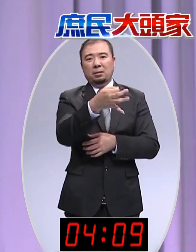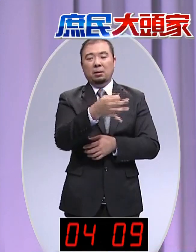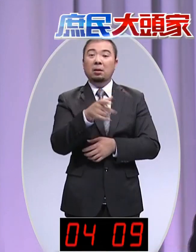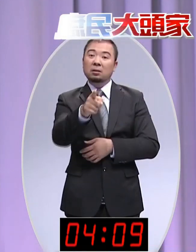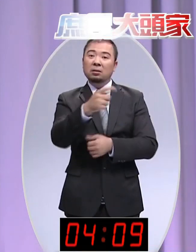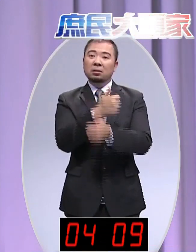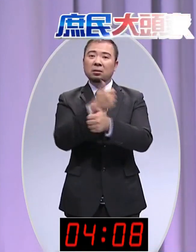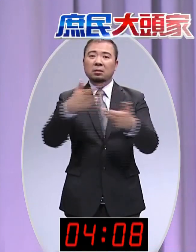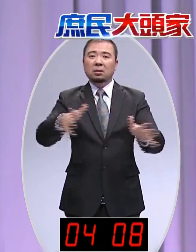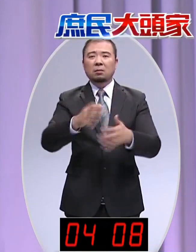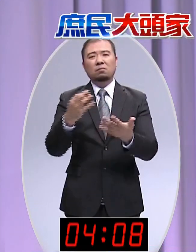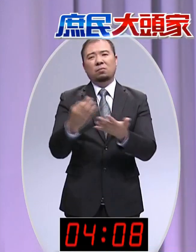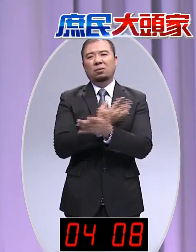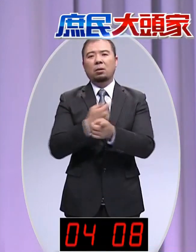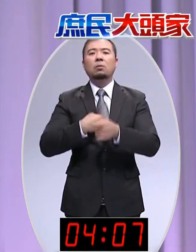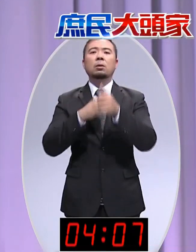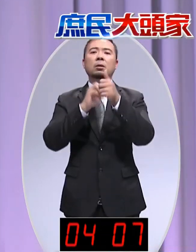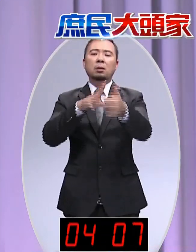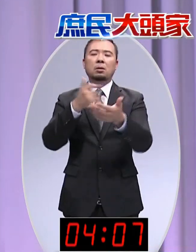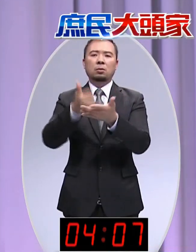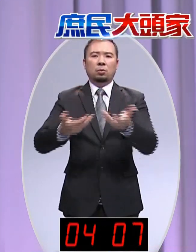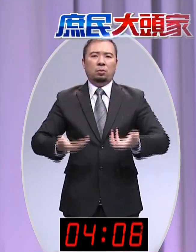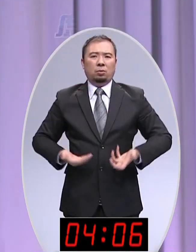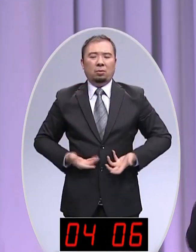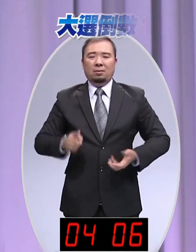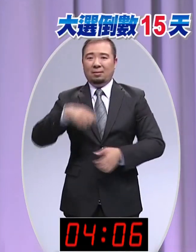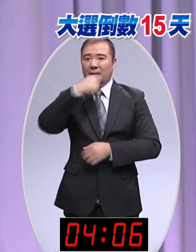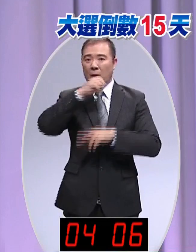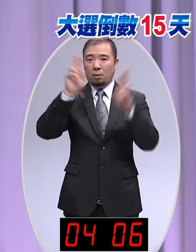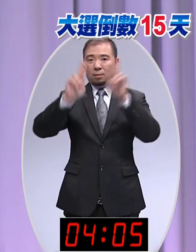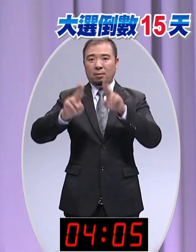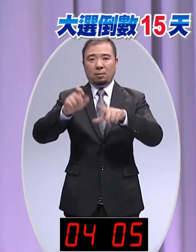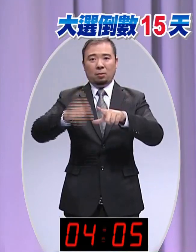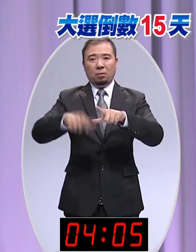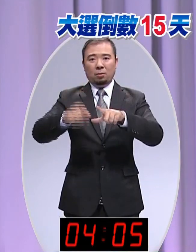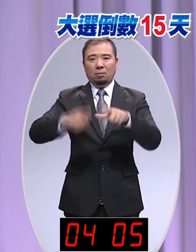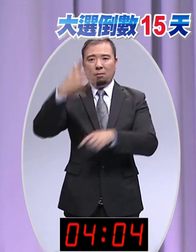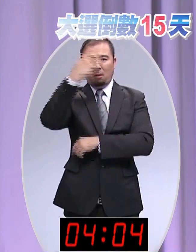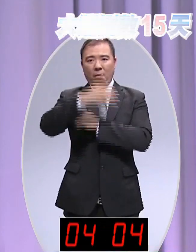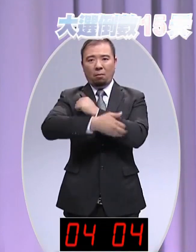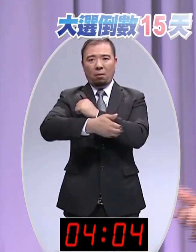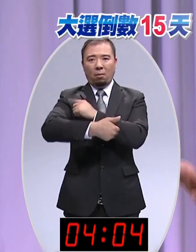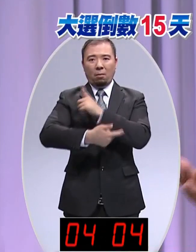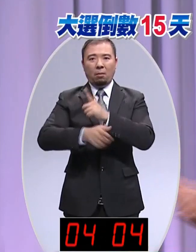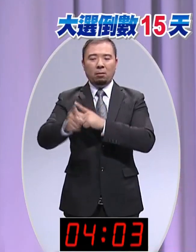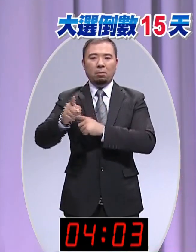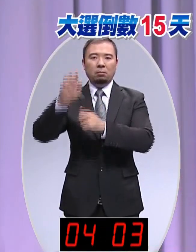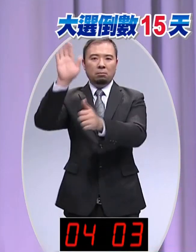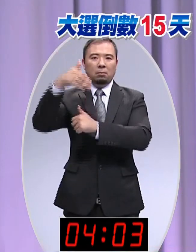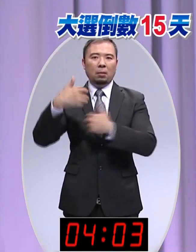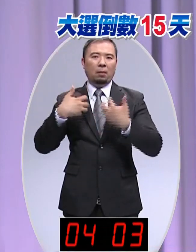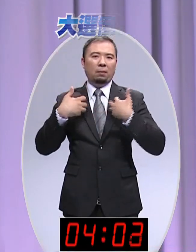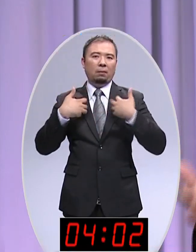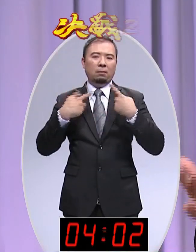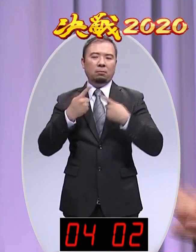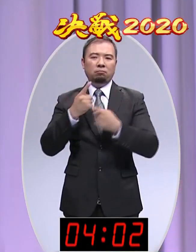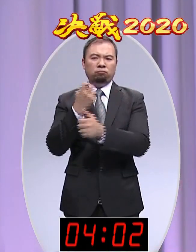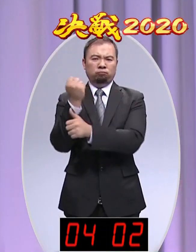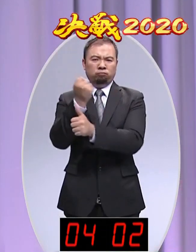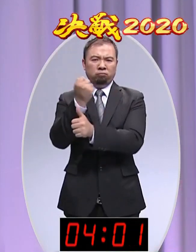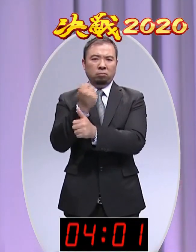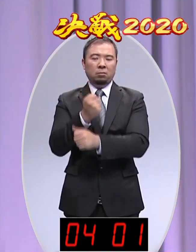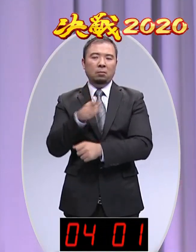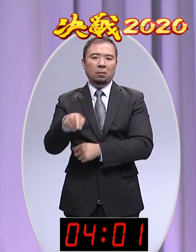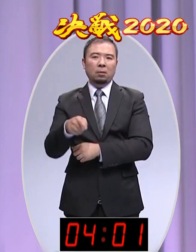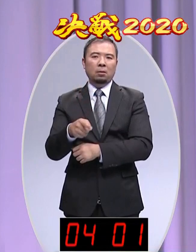告诉你，找退休台电的老员工，专门管煤炭的，对他们好一点，发一点